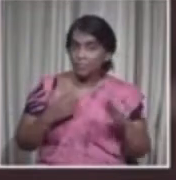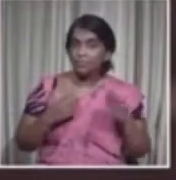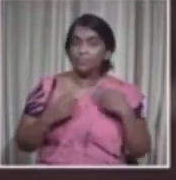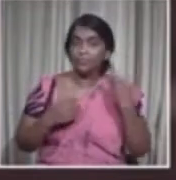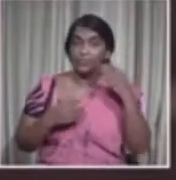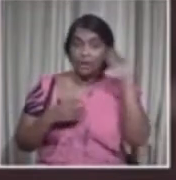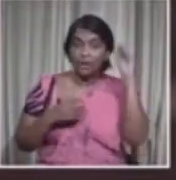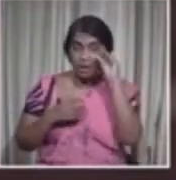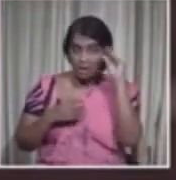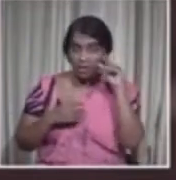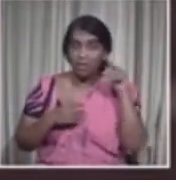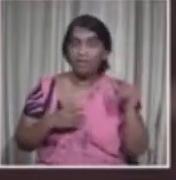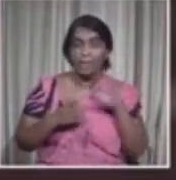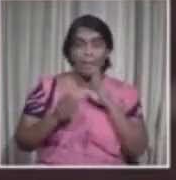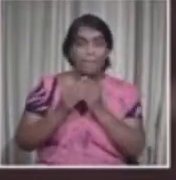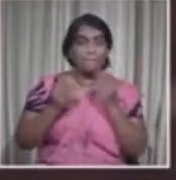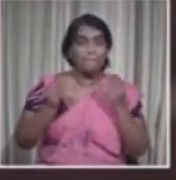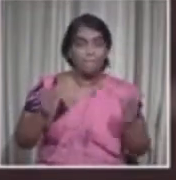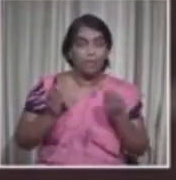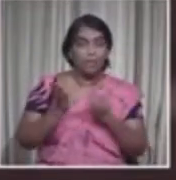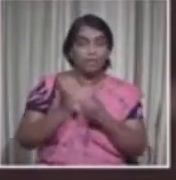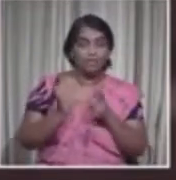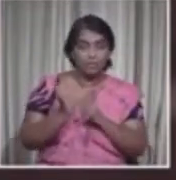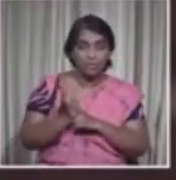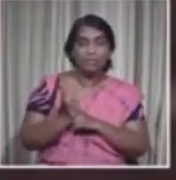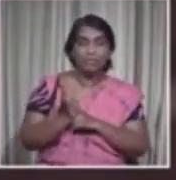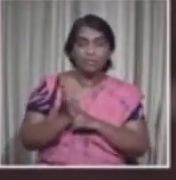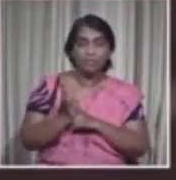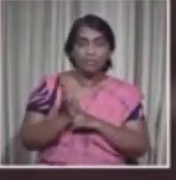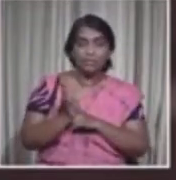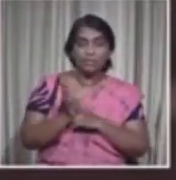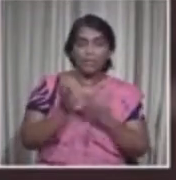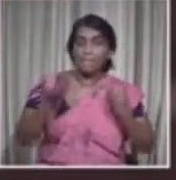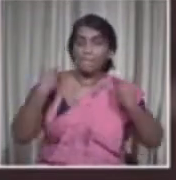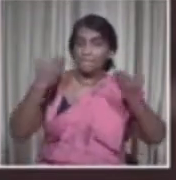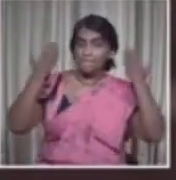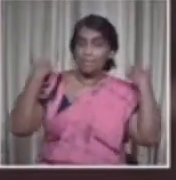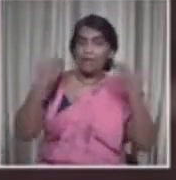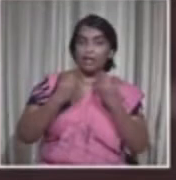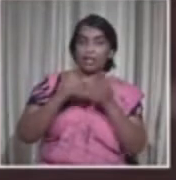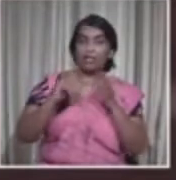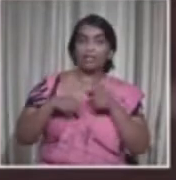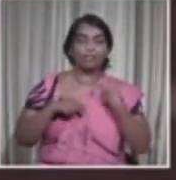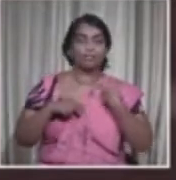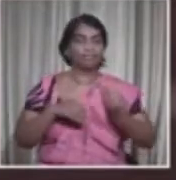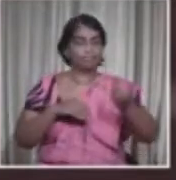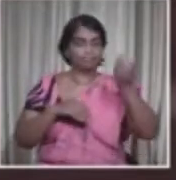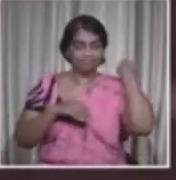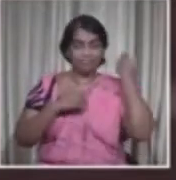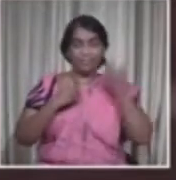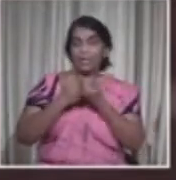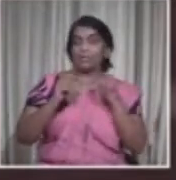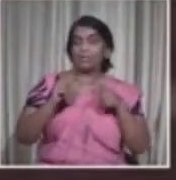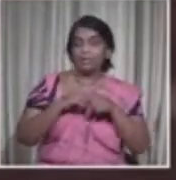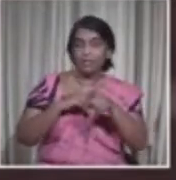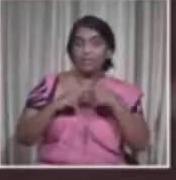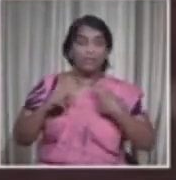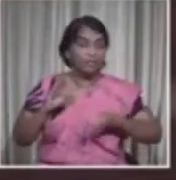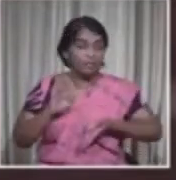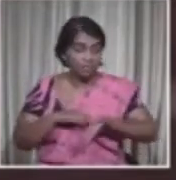හවස ප්‍රවෘත්තිවල යනවා. එතුමා යනවා පිටිපස්ස අර එහා පැත්තේ දොරෙන් ගේට්ටුවෙන් මාධ්‍යයෙන්. එතුමා